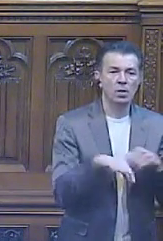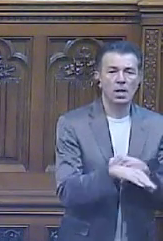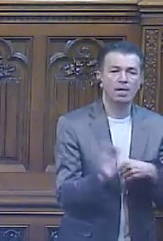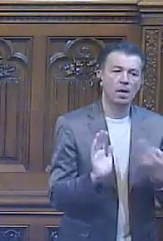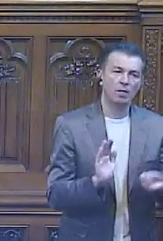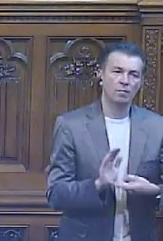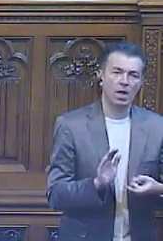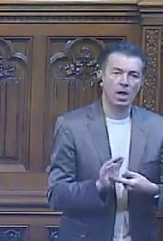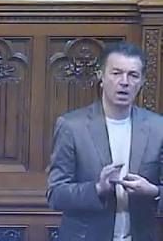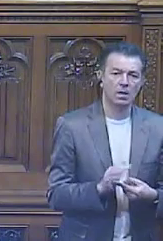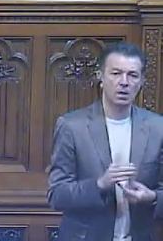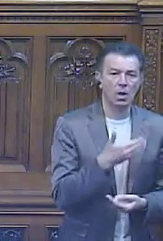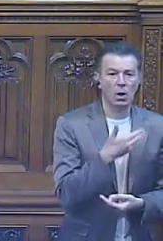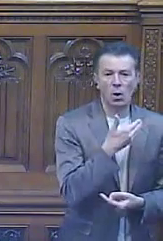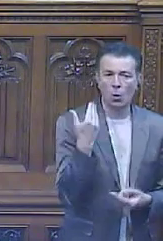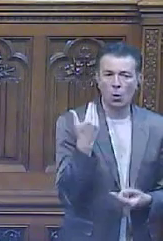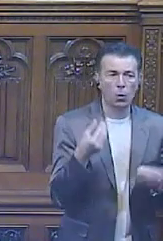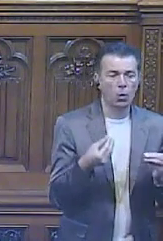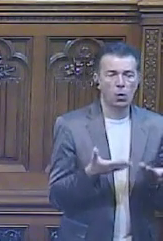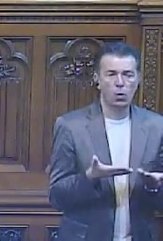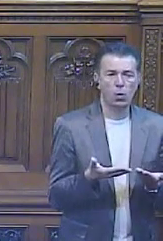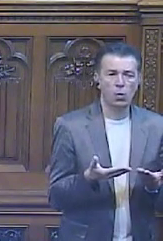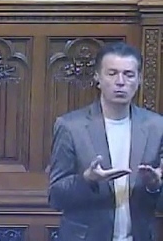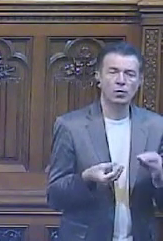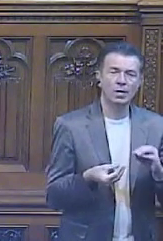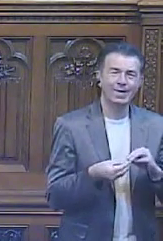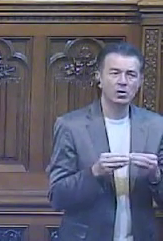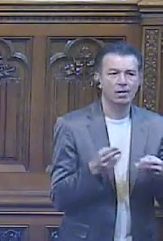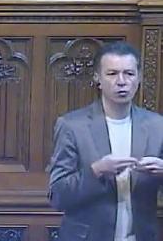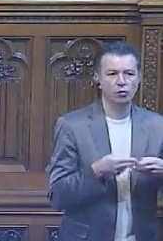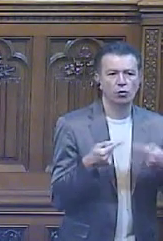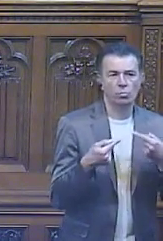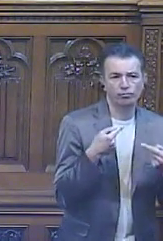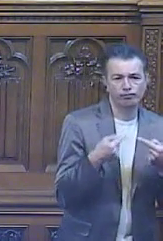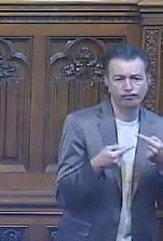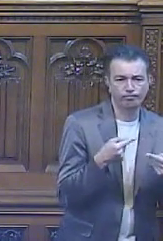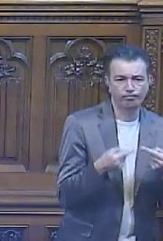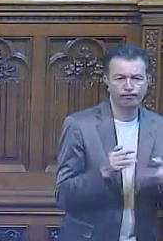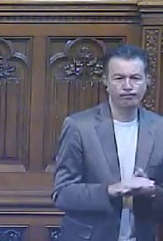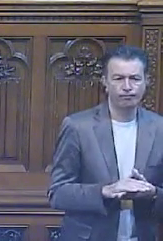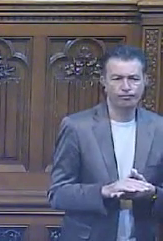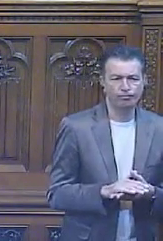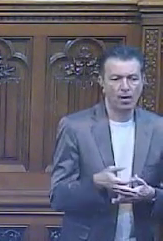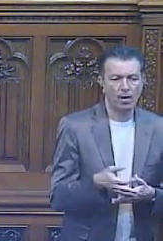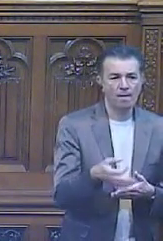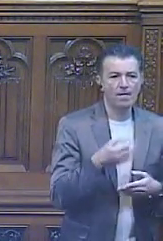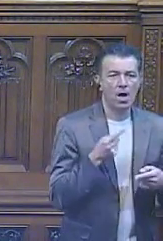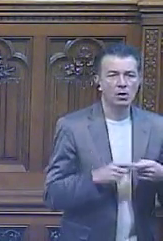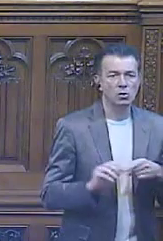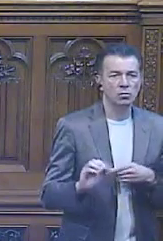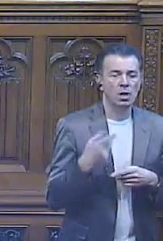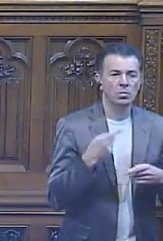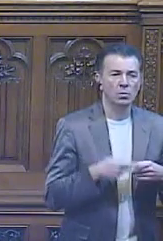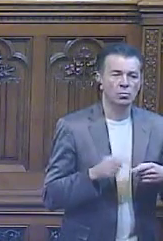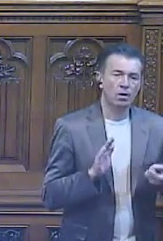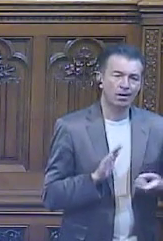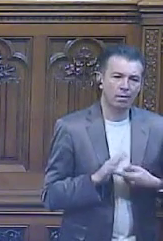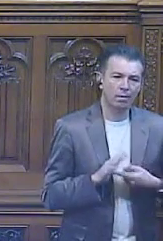auf Verlangen keine Geschäftsstücke verhandelt werden. Der Entfall von Fragestunde, Aktueller Stunde und